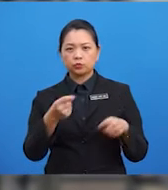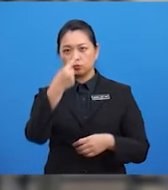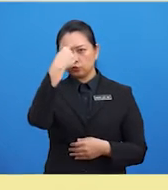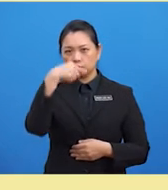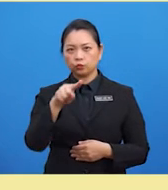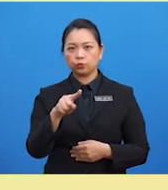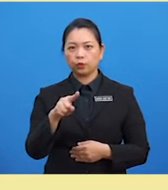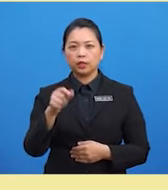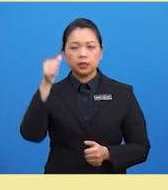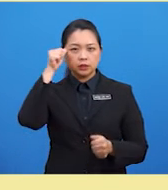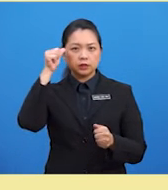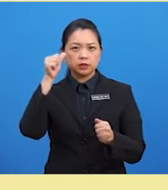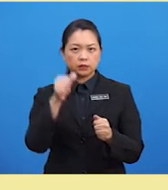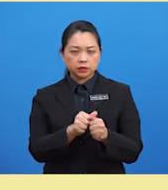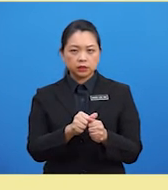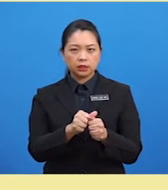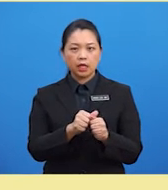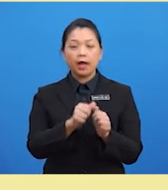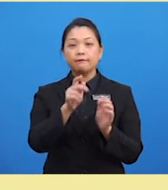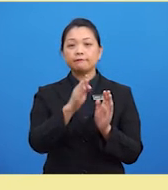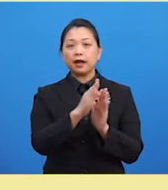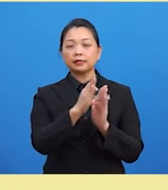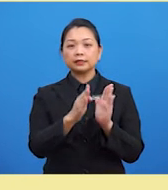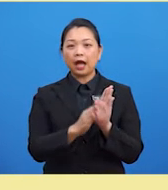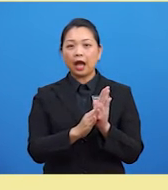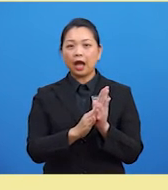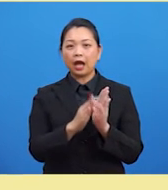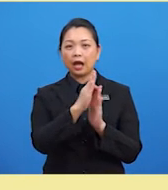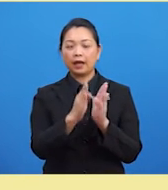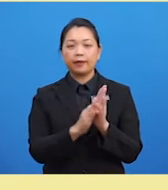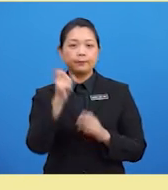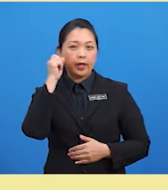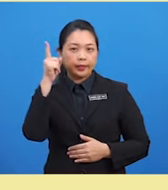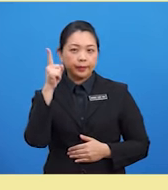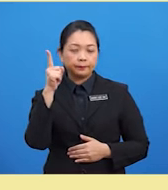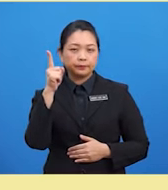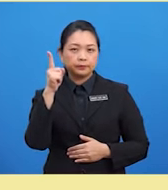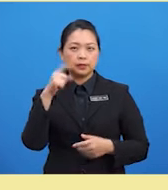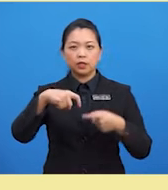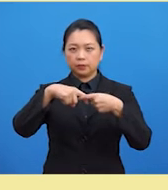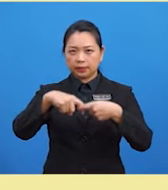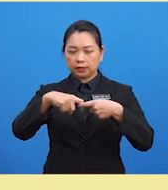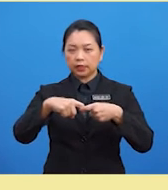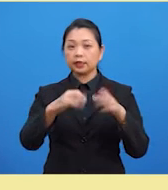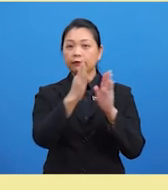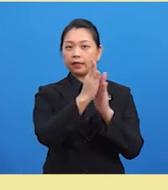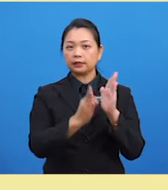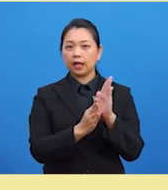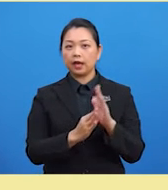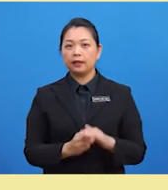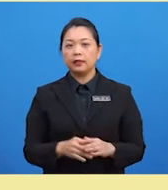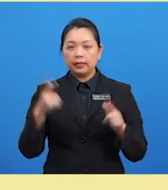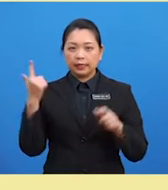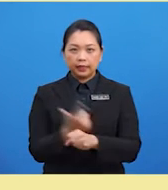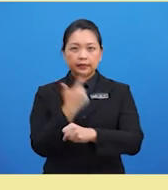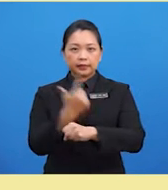untuk mengingati fakta, memahami konsep berkaitan fakta, melatih